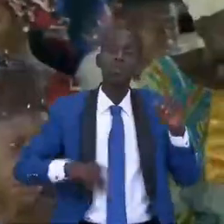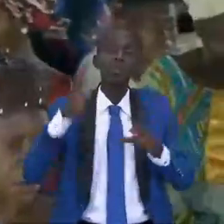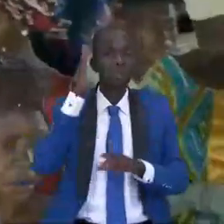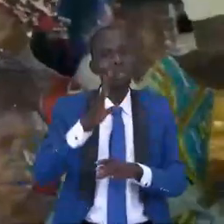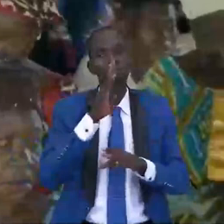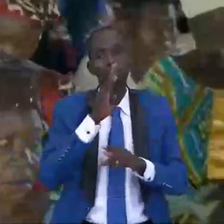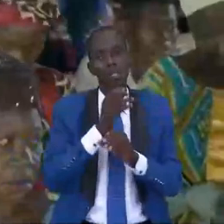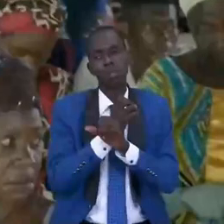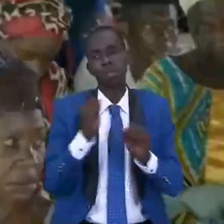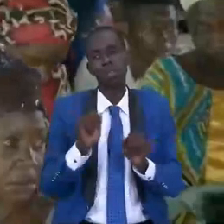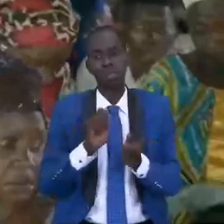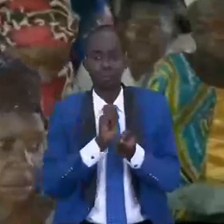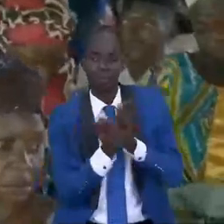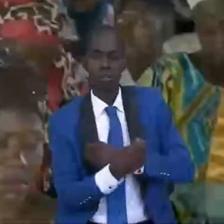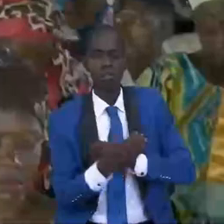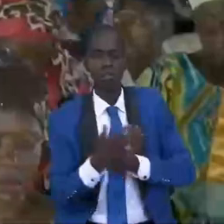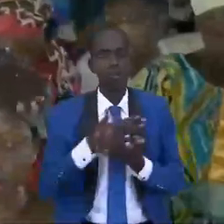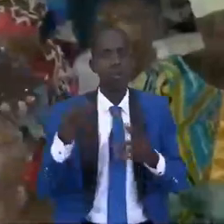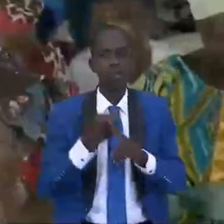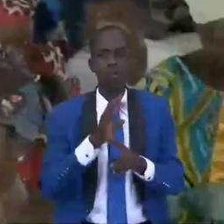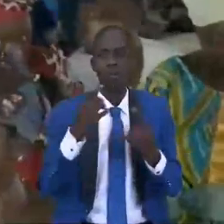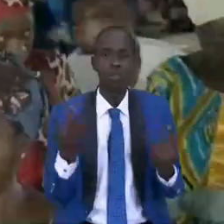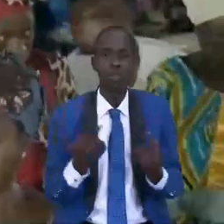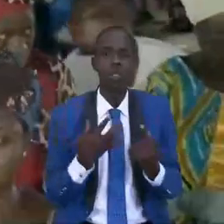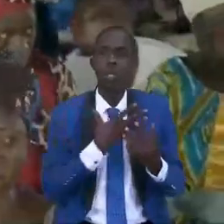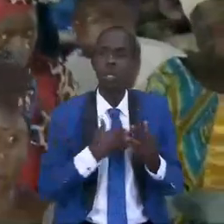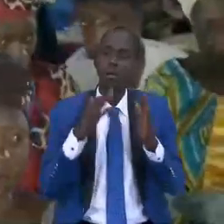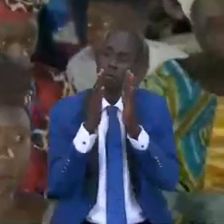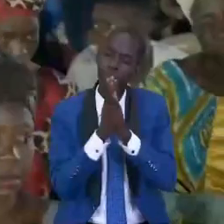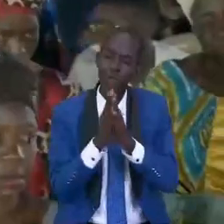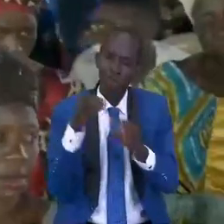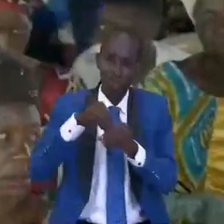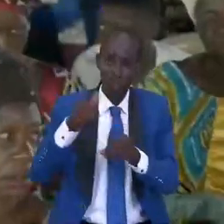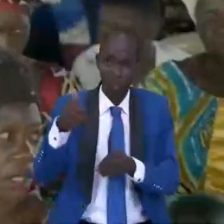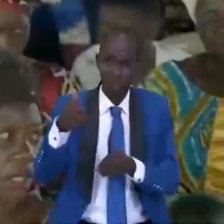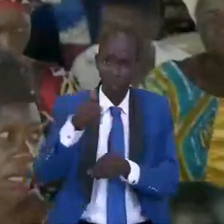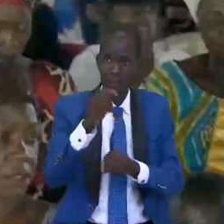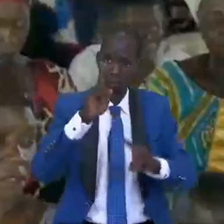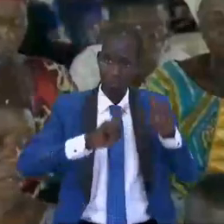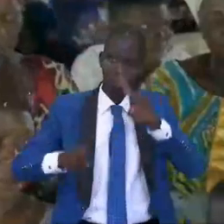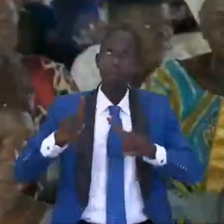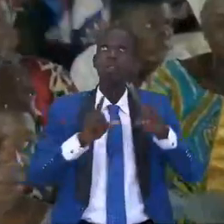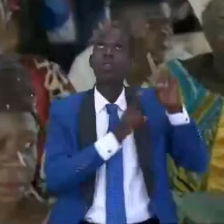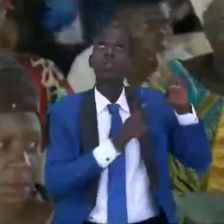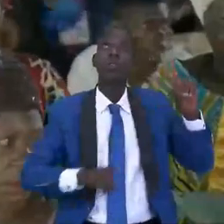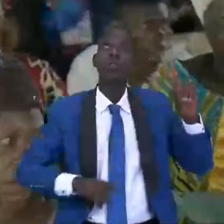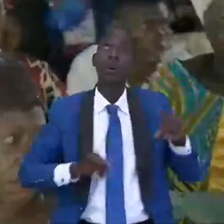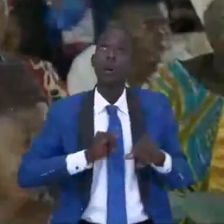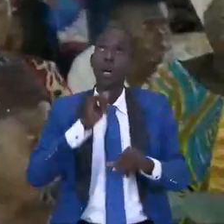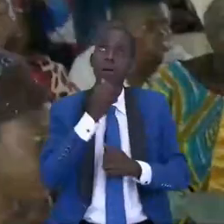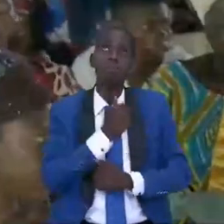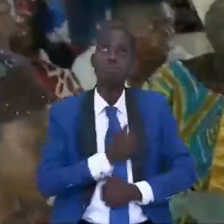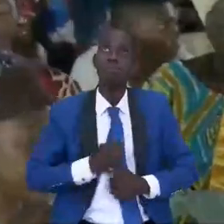sauvé. Détourne du péché. Détourne-toi du péché. Il faut dire, Seigneur, je m'excuse. Seigneur, je suis